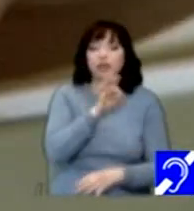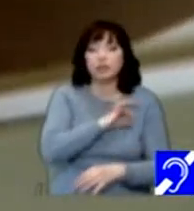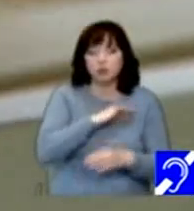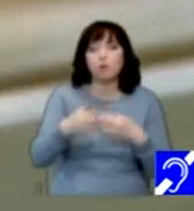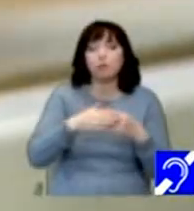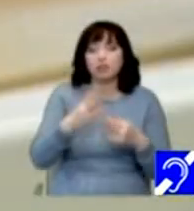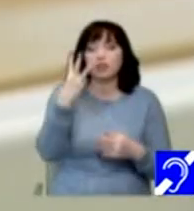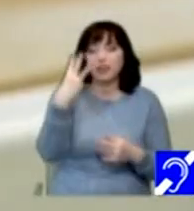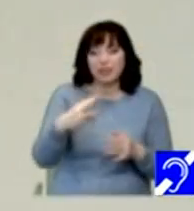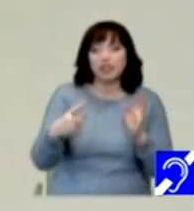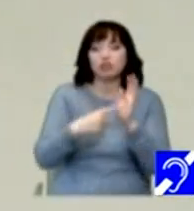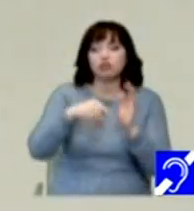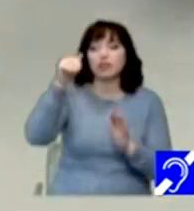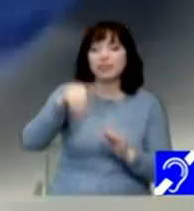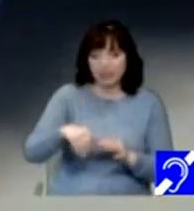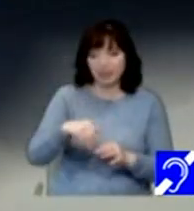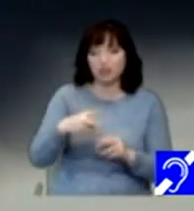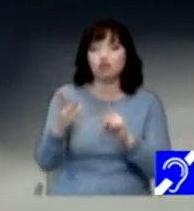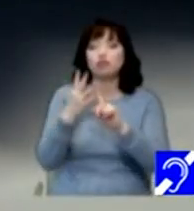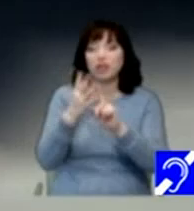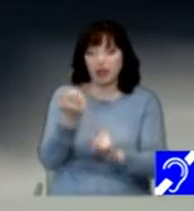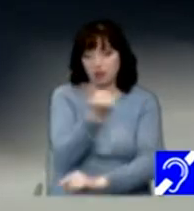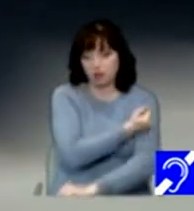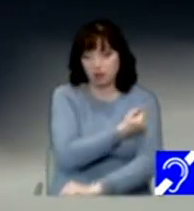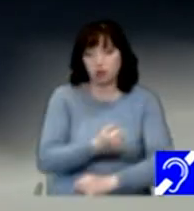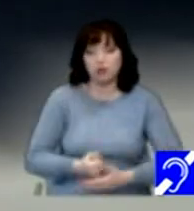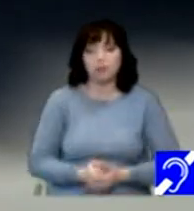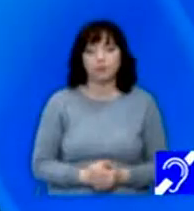aproape 36.000 de doze booster.